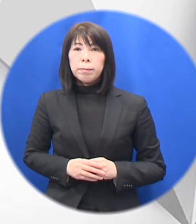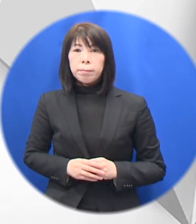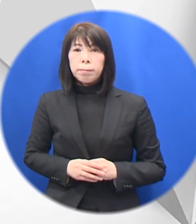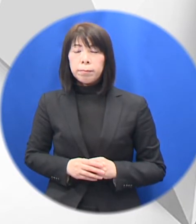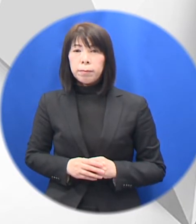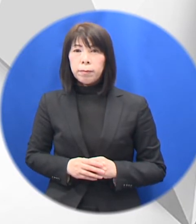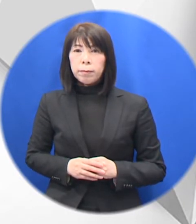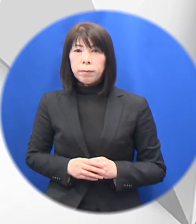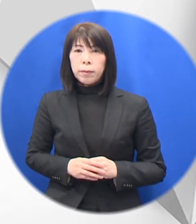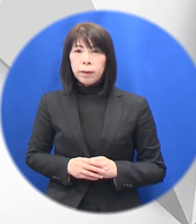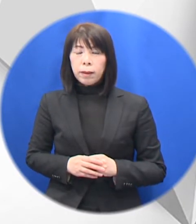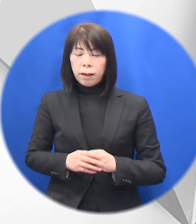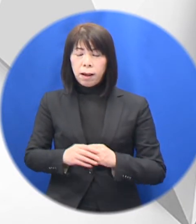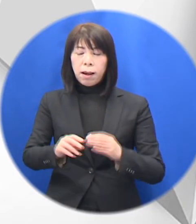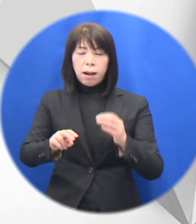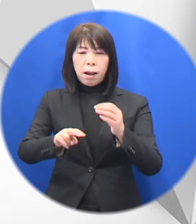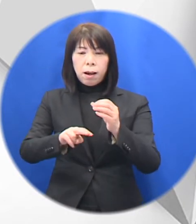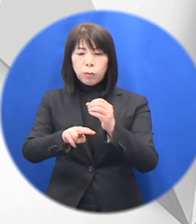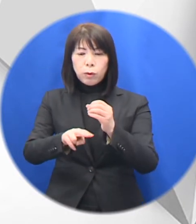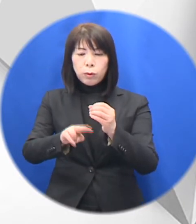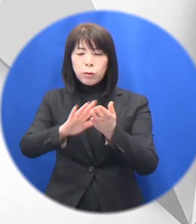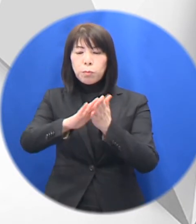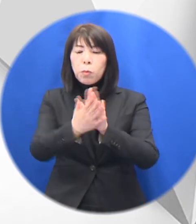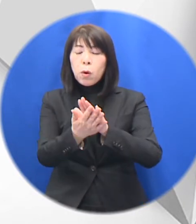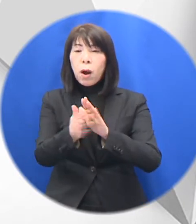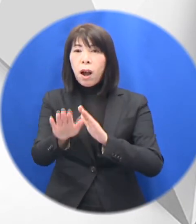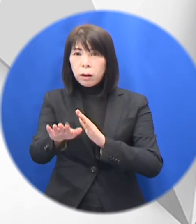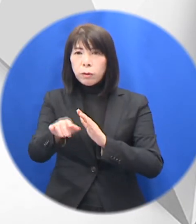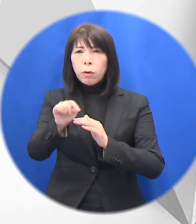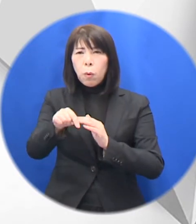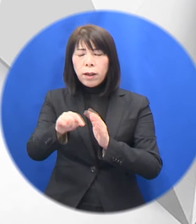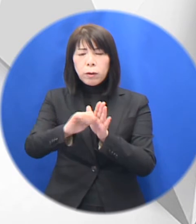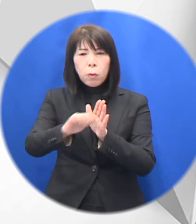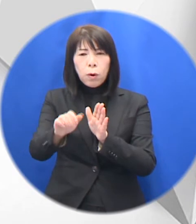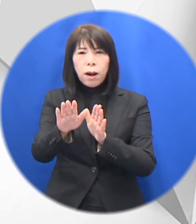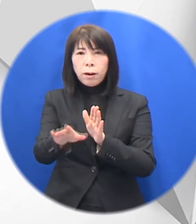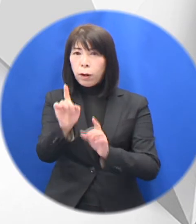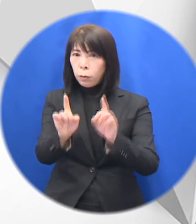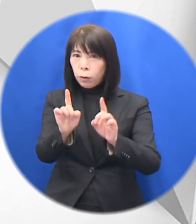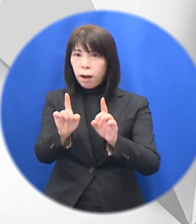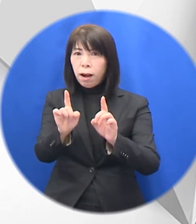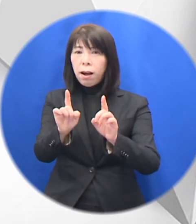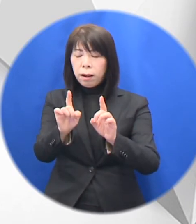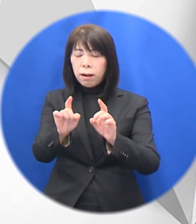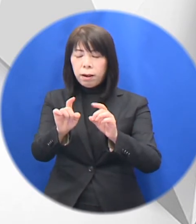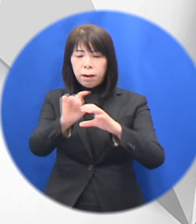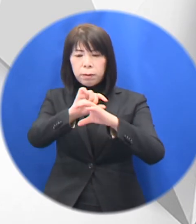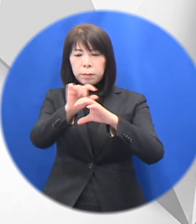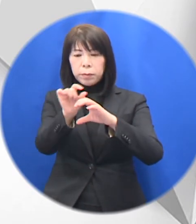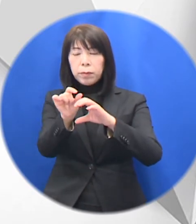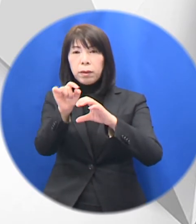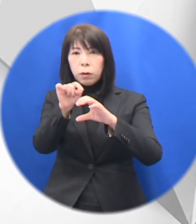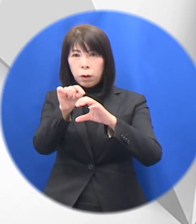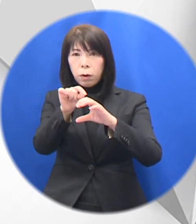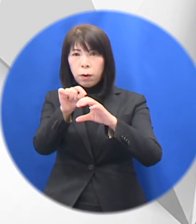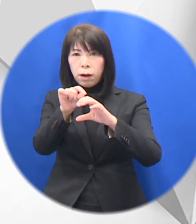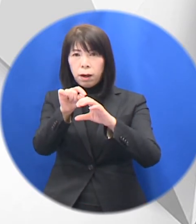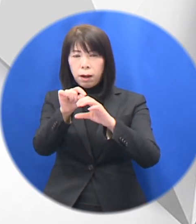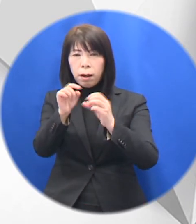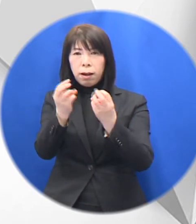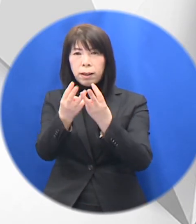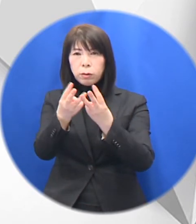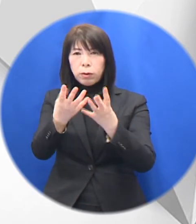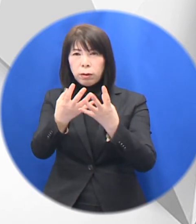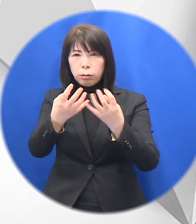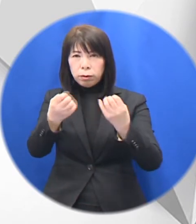最後に変異ウイルスにワクチンが効くかです。スパイクタンパク質は1273個のアミ